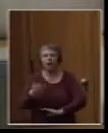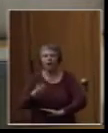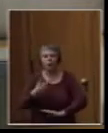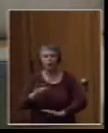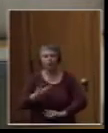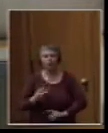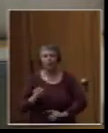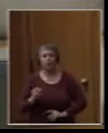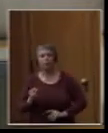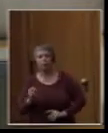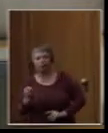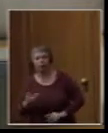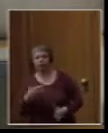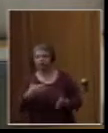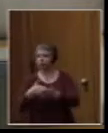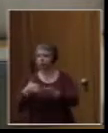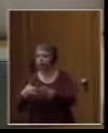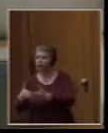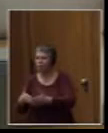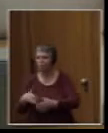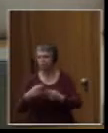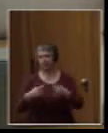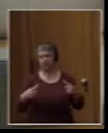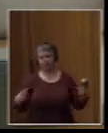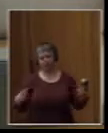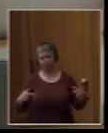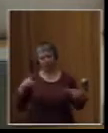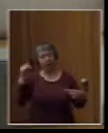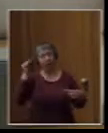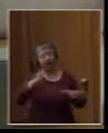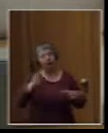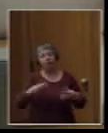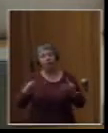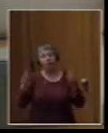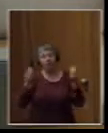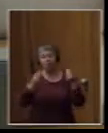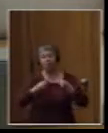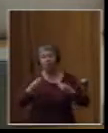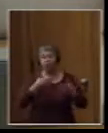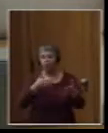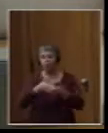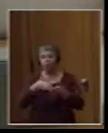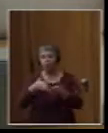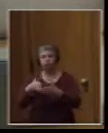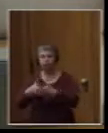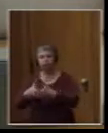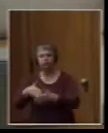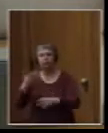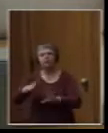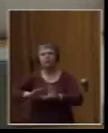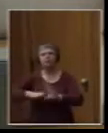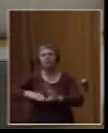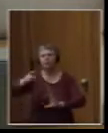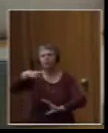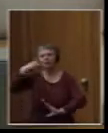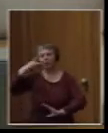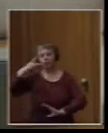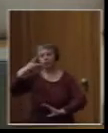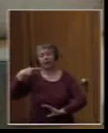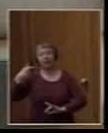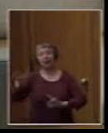μορφές διακρίσεων και εμποδίων, οι οποίες επηρεάζουν την πρόσβασή τους σε βασικά δικαιώματα και υπηρεσίες. Το σχέδιο δράση για την